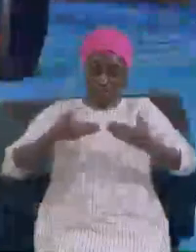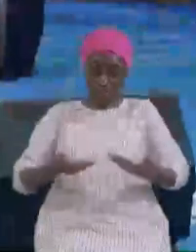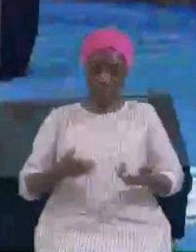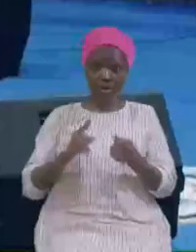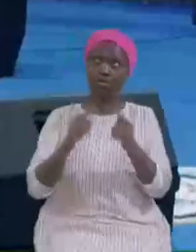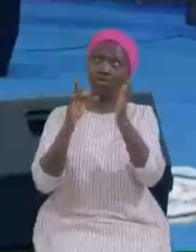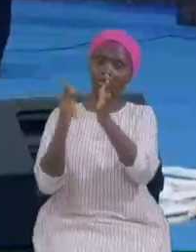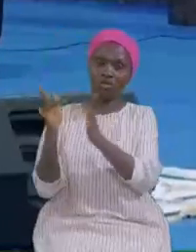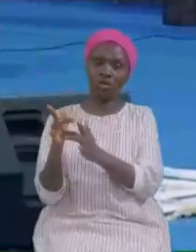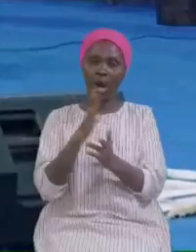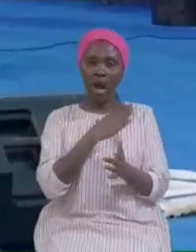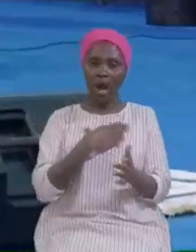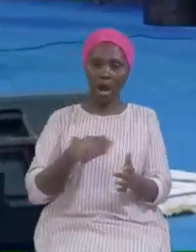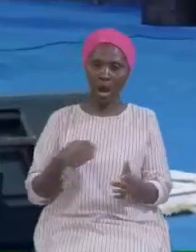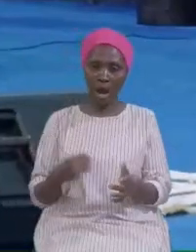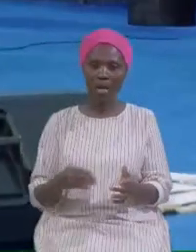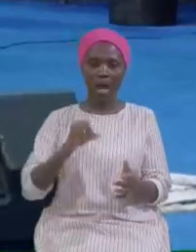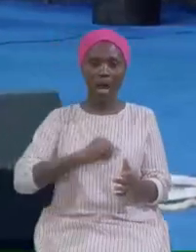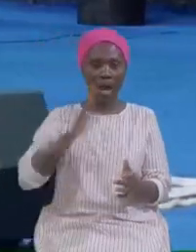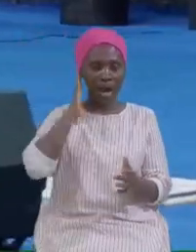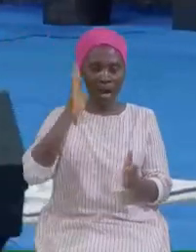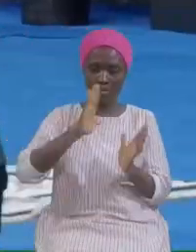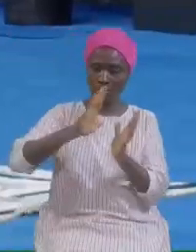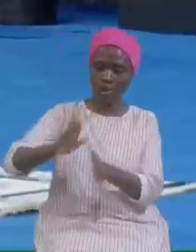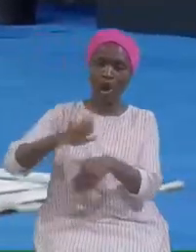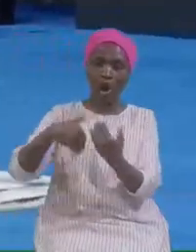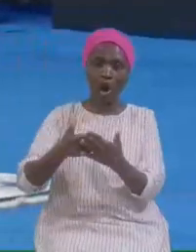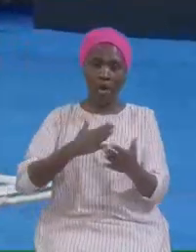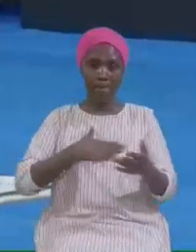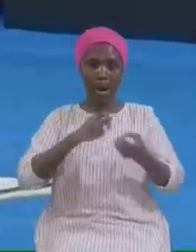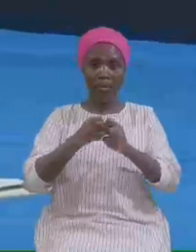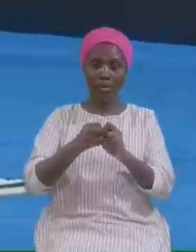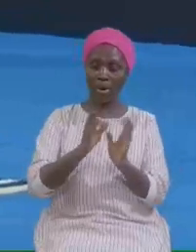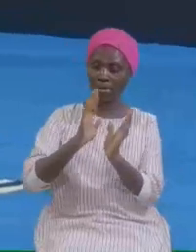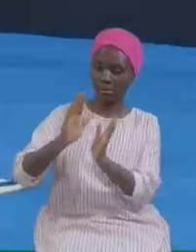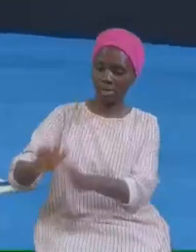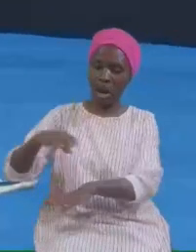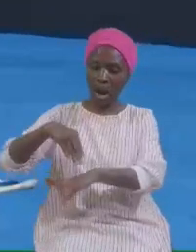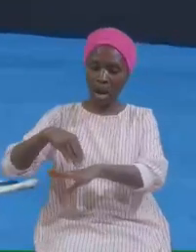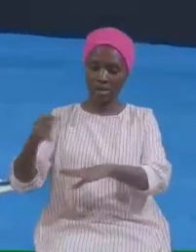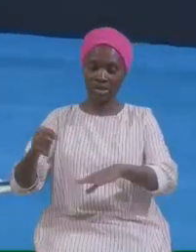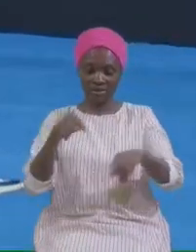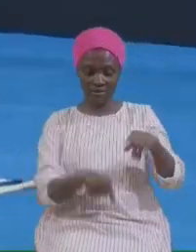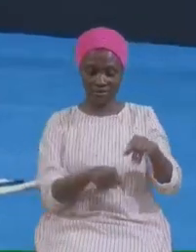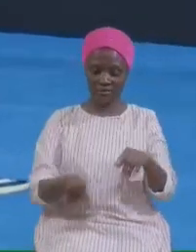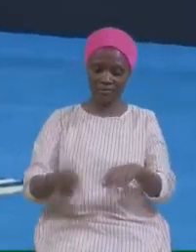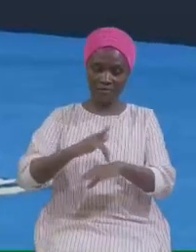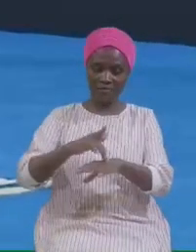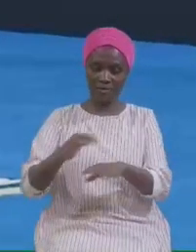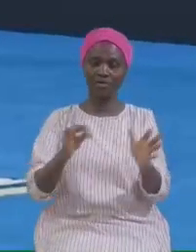à Jésus. Je mettrai tous mes problèmes aux pieds de Jésus. Tu